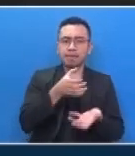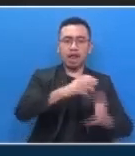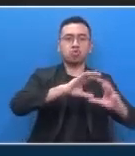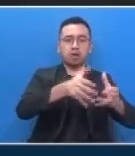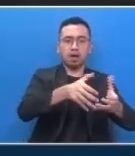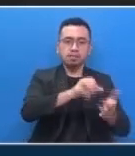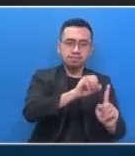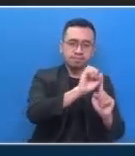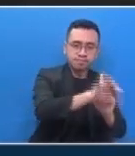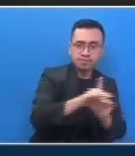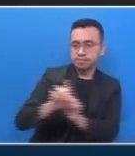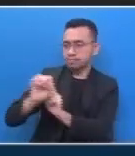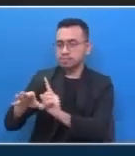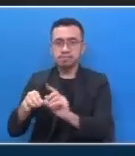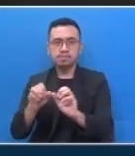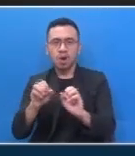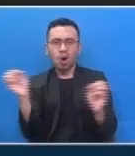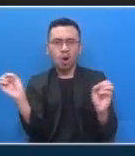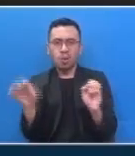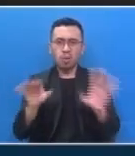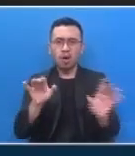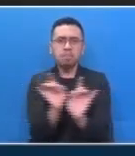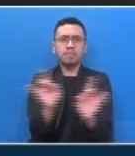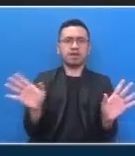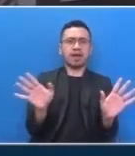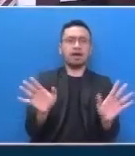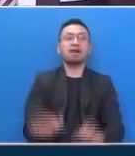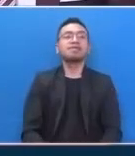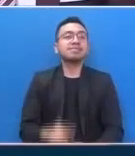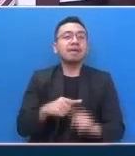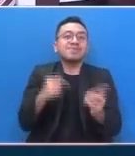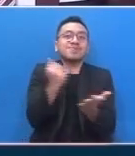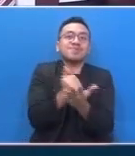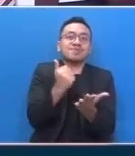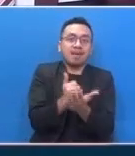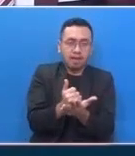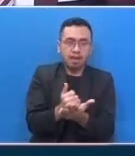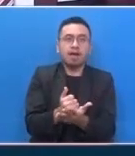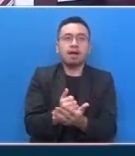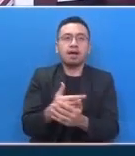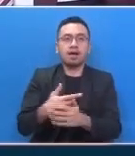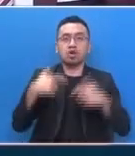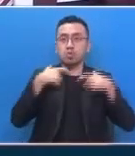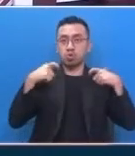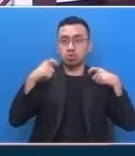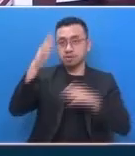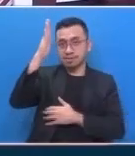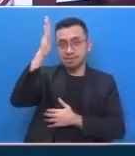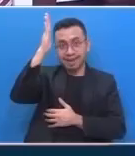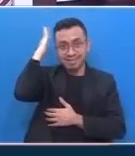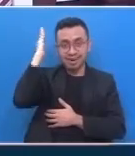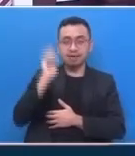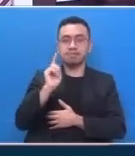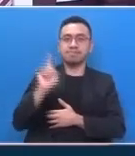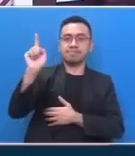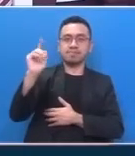di luar ada e perbedaan pendapat itu pun giibran adalah bawahan Ganjar Gubernur Jawa Tengah dengan Walikota Solo ee tapi